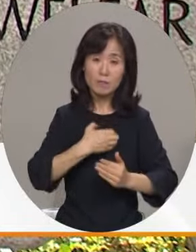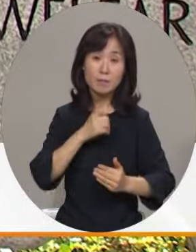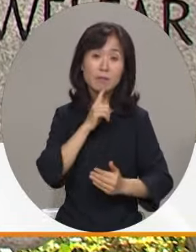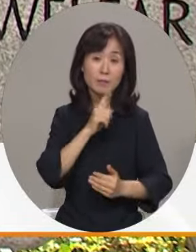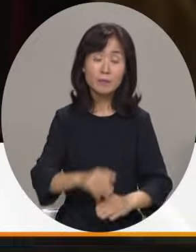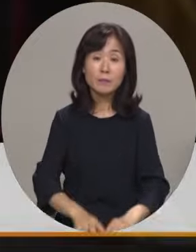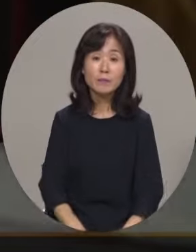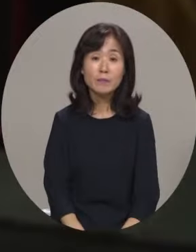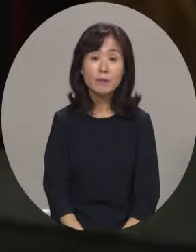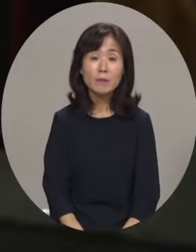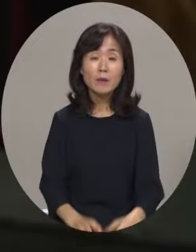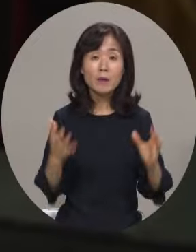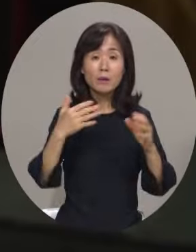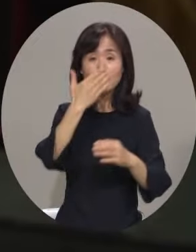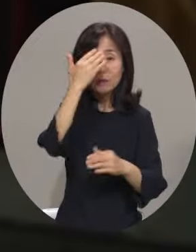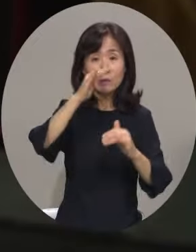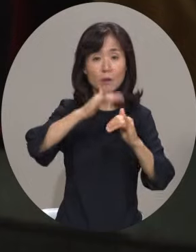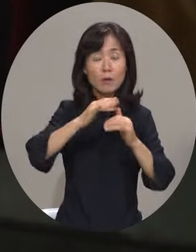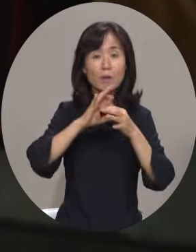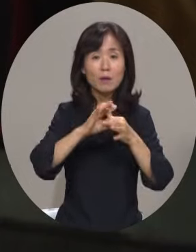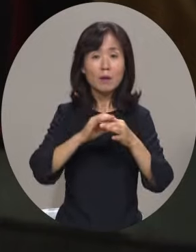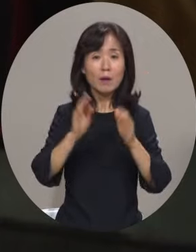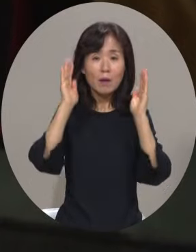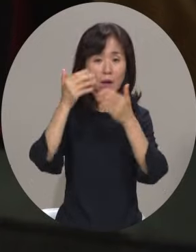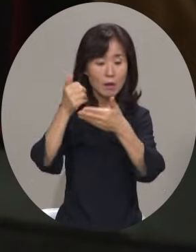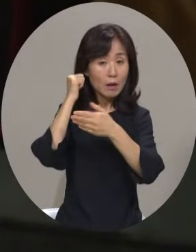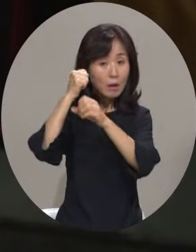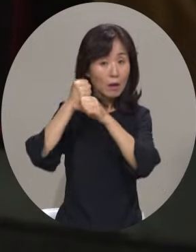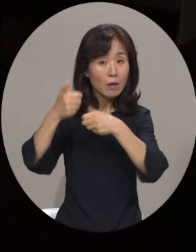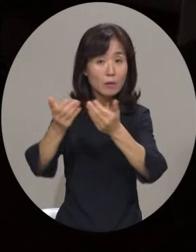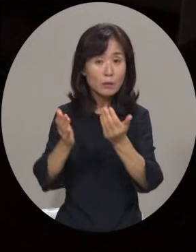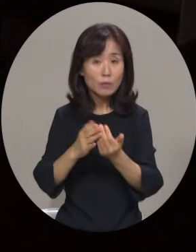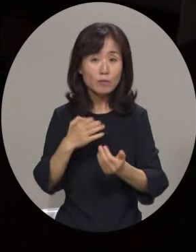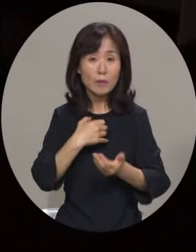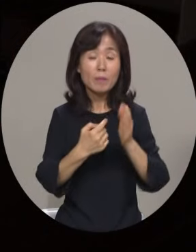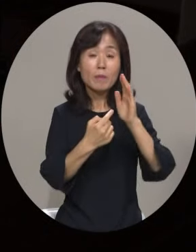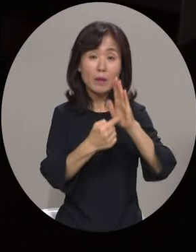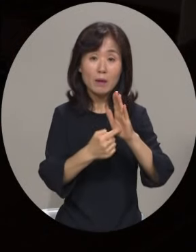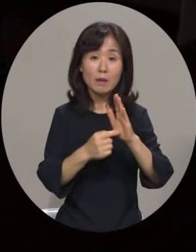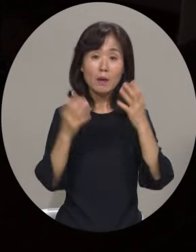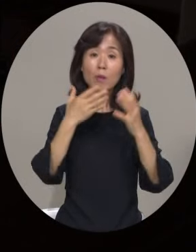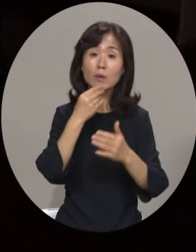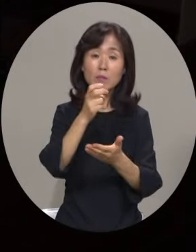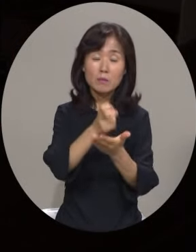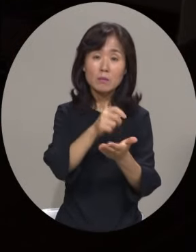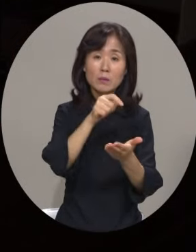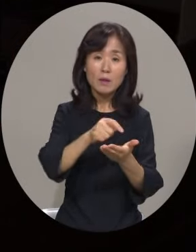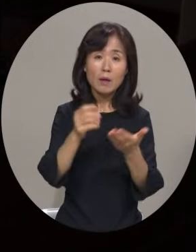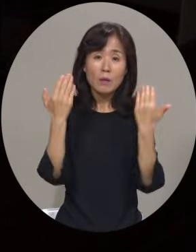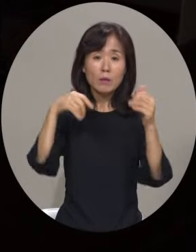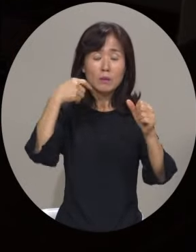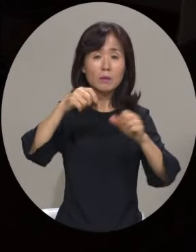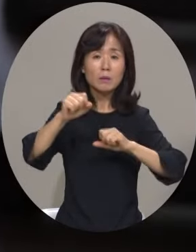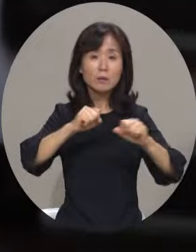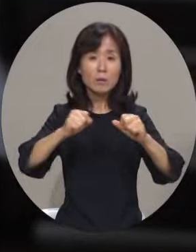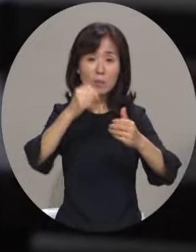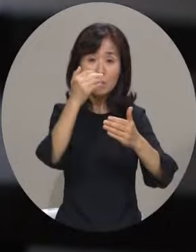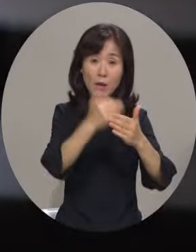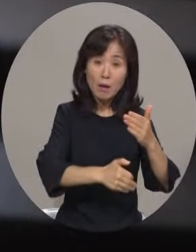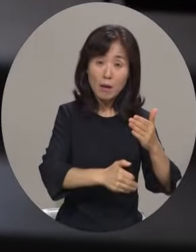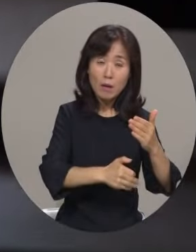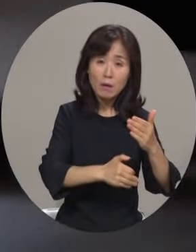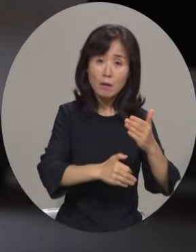밝혔습니다. 아동청소년 관련 학회도 우려 입장을 내놨습니다. 아동복지법에서 학교 교육활동을